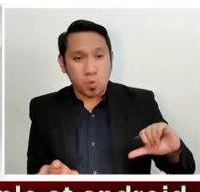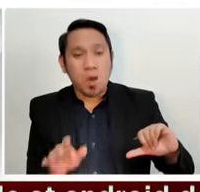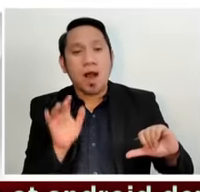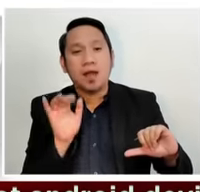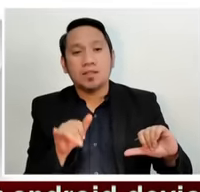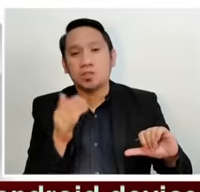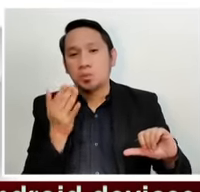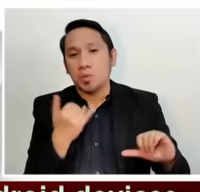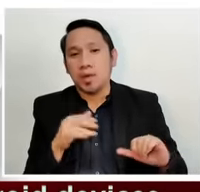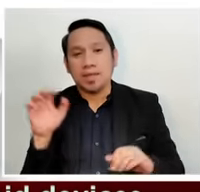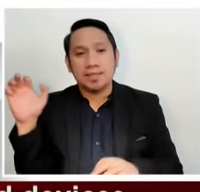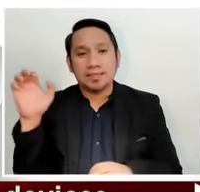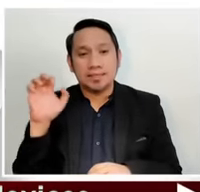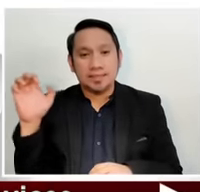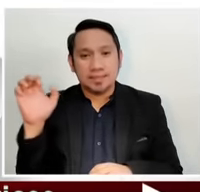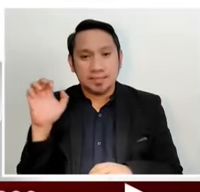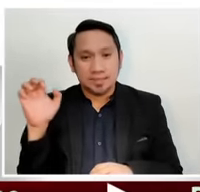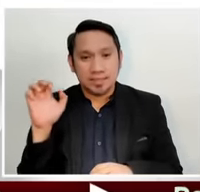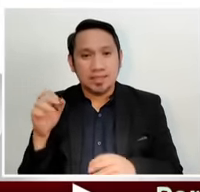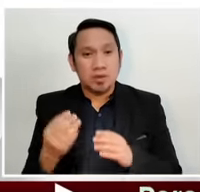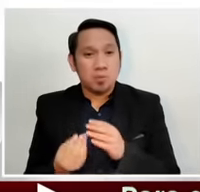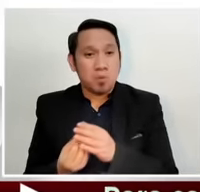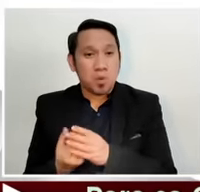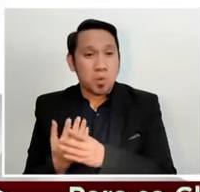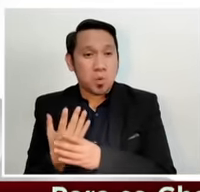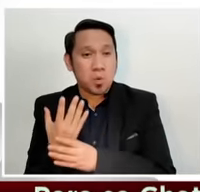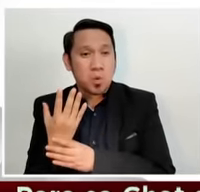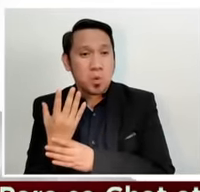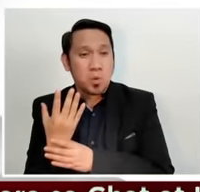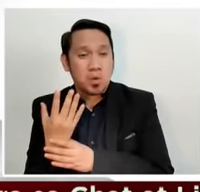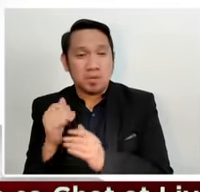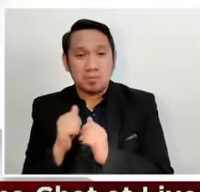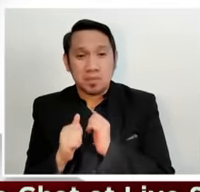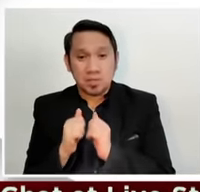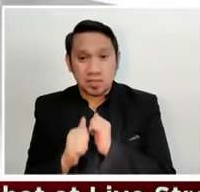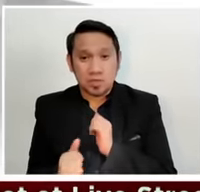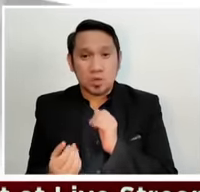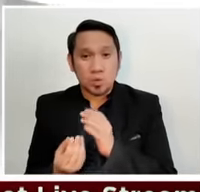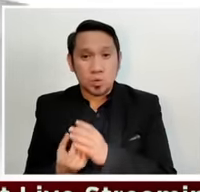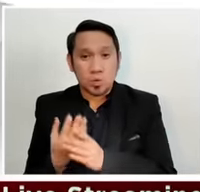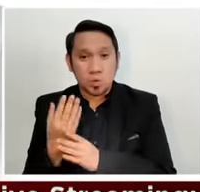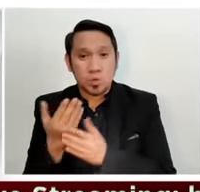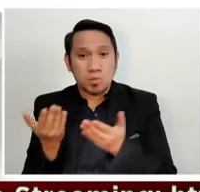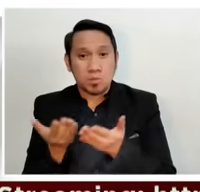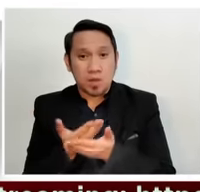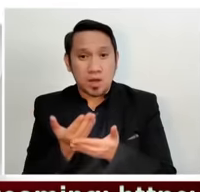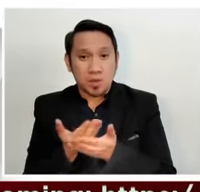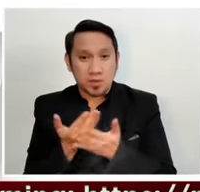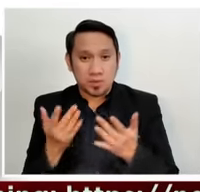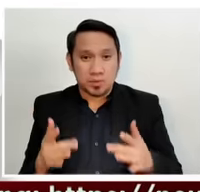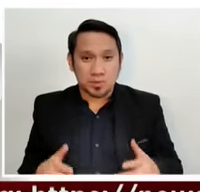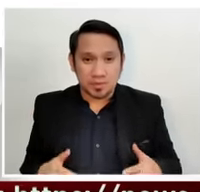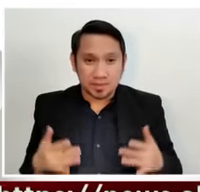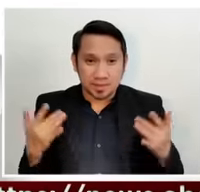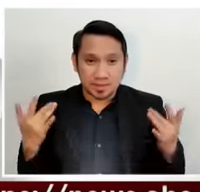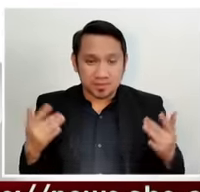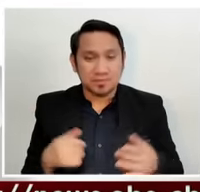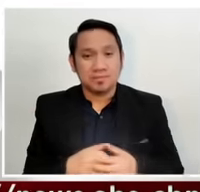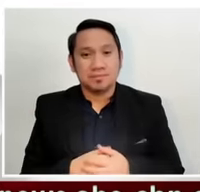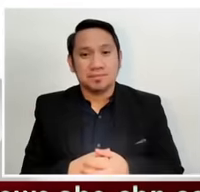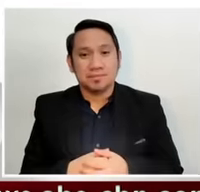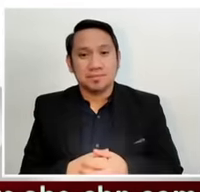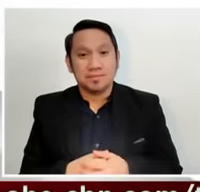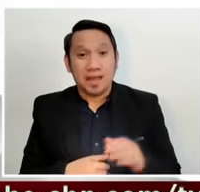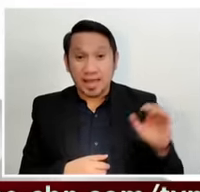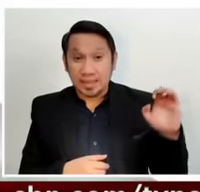no, Easter o tag-symbol, dahil ito ay simbolo na naman ng panibagong buhay. Sa paggunita ng